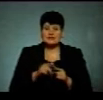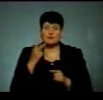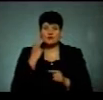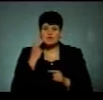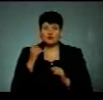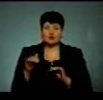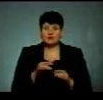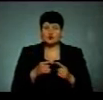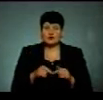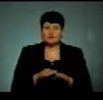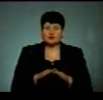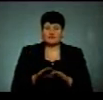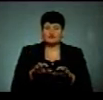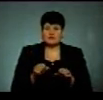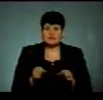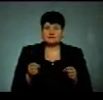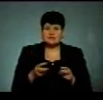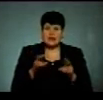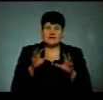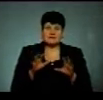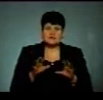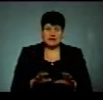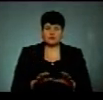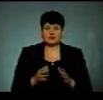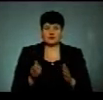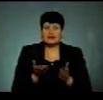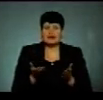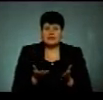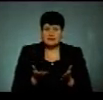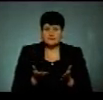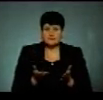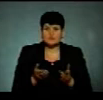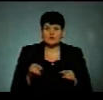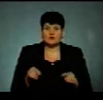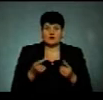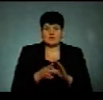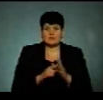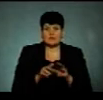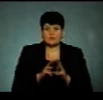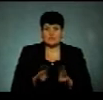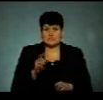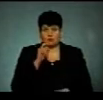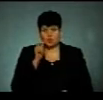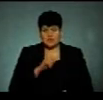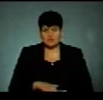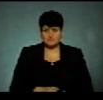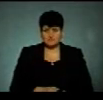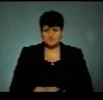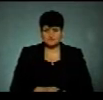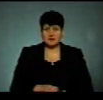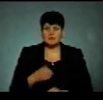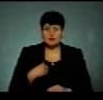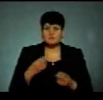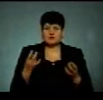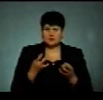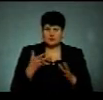орган виконавчої влади спеціальним статусом, який утворений Кабінетом міністрів України. Нам потрібно розуміти, що